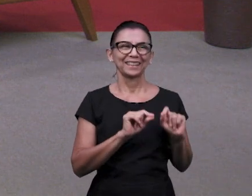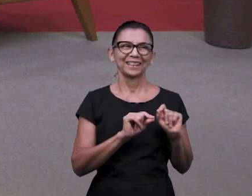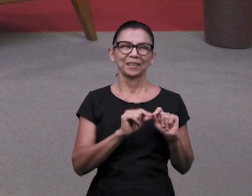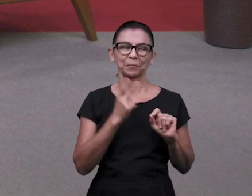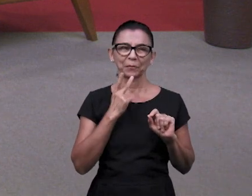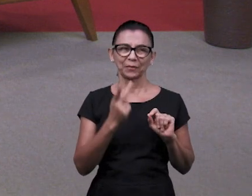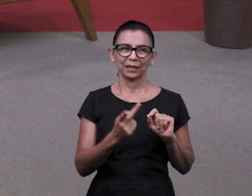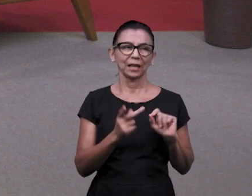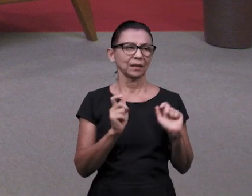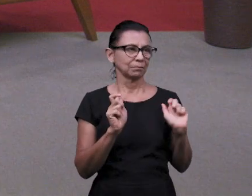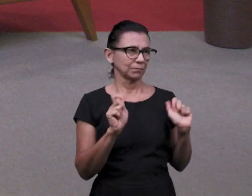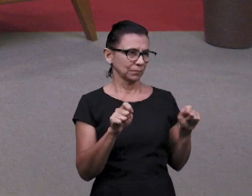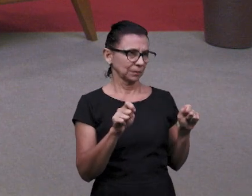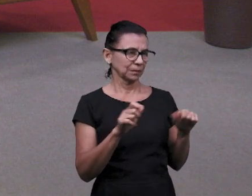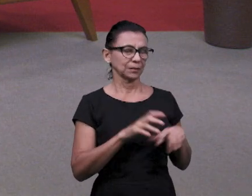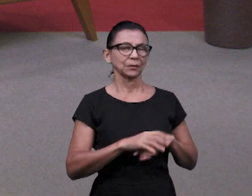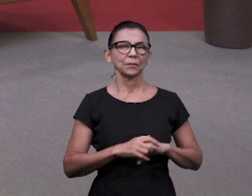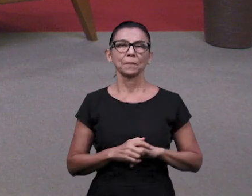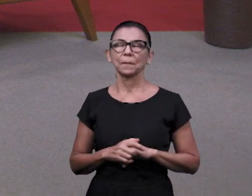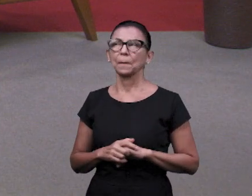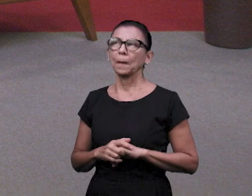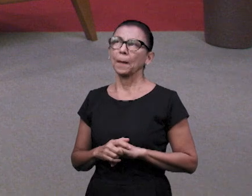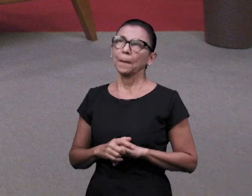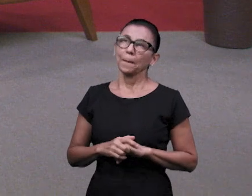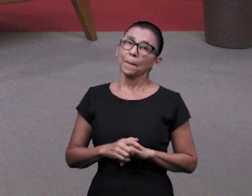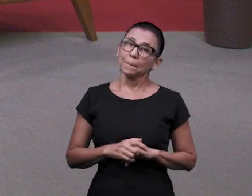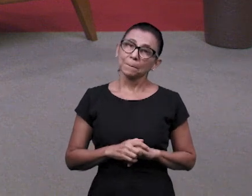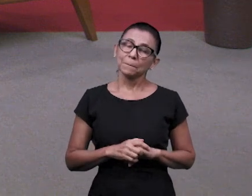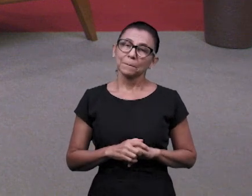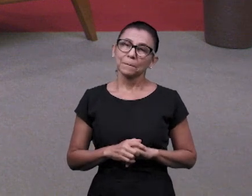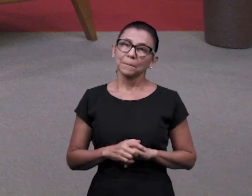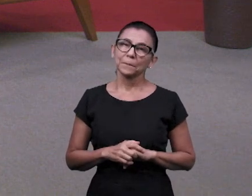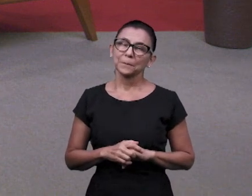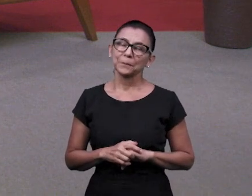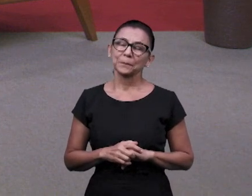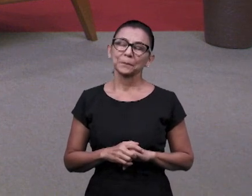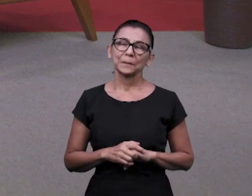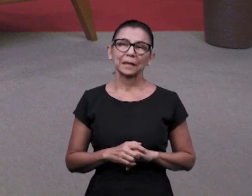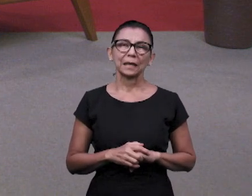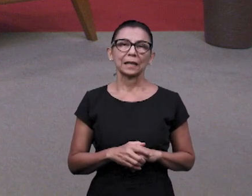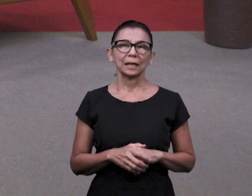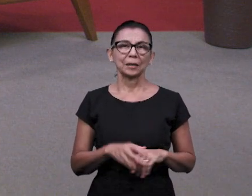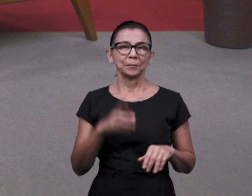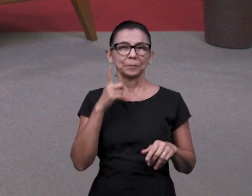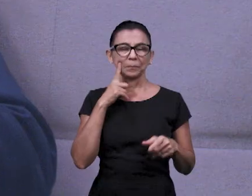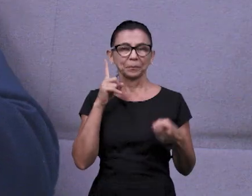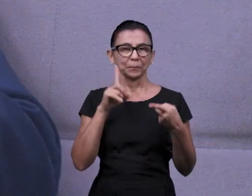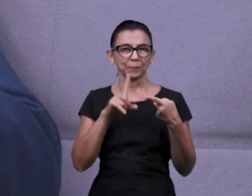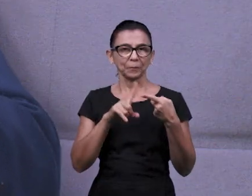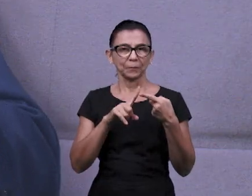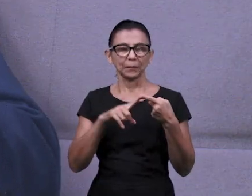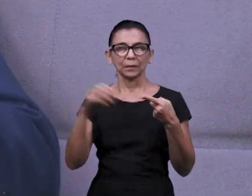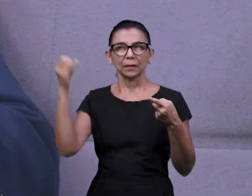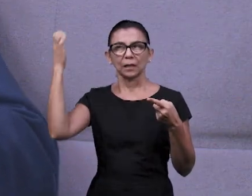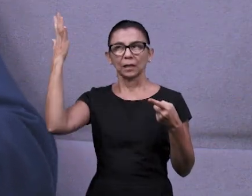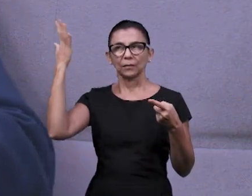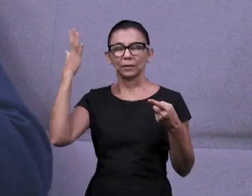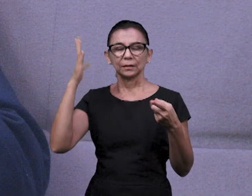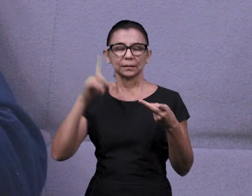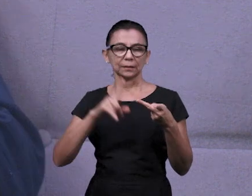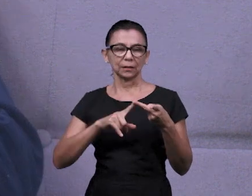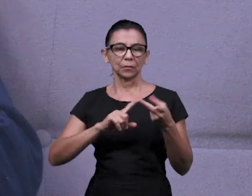La- quelle est cette association? Alors, bien aimé, il n'a pas moyen de dissocier la révélation, le